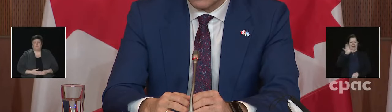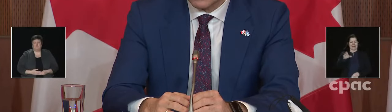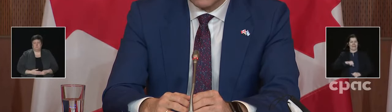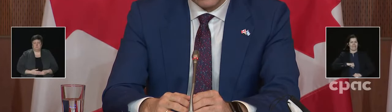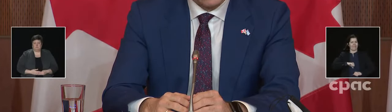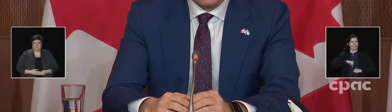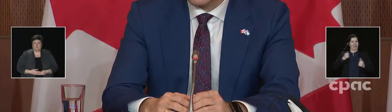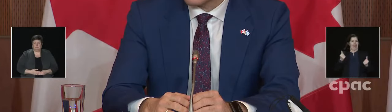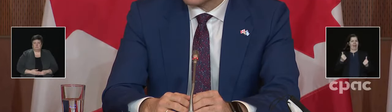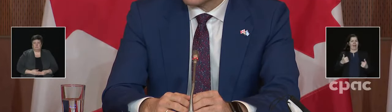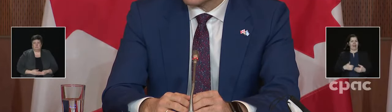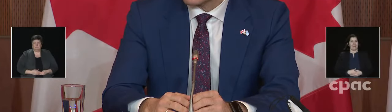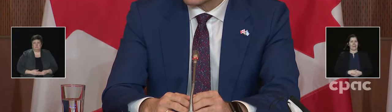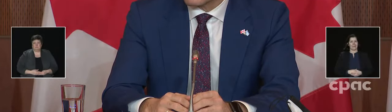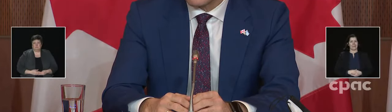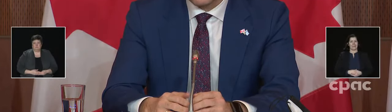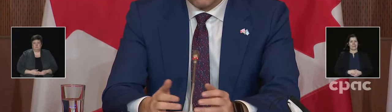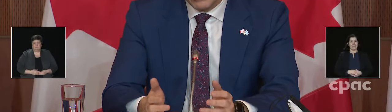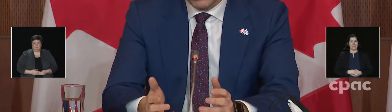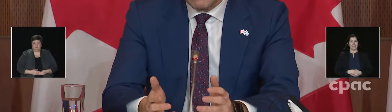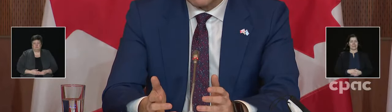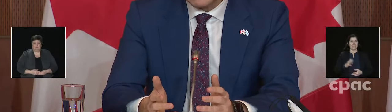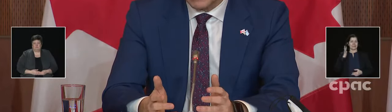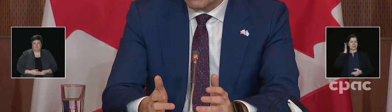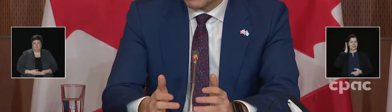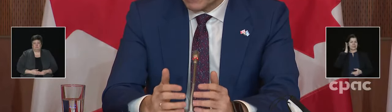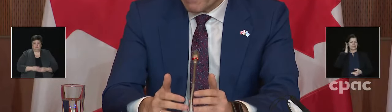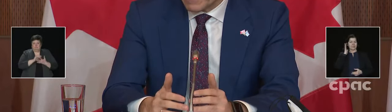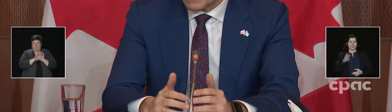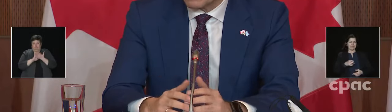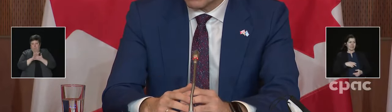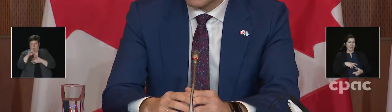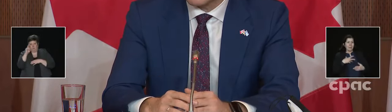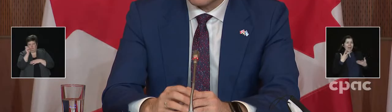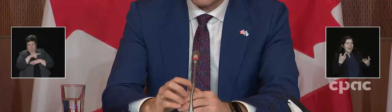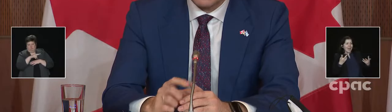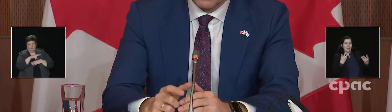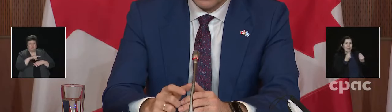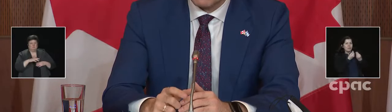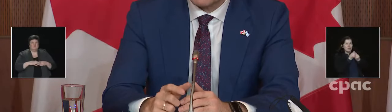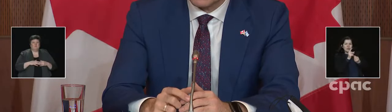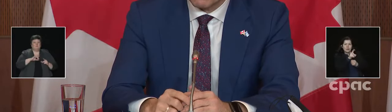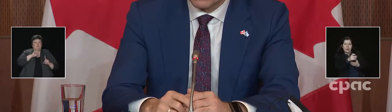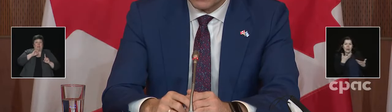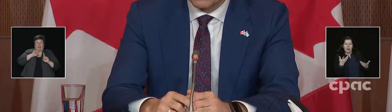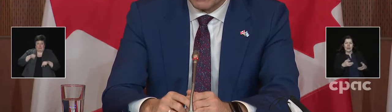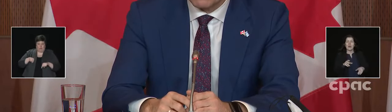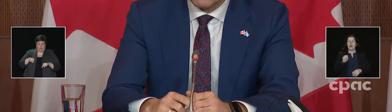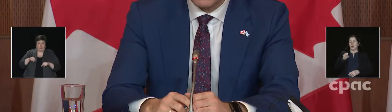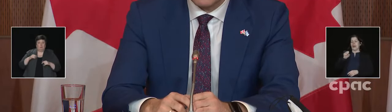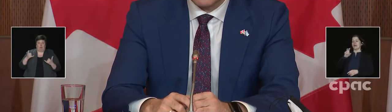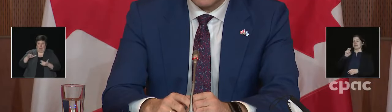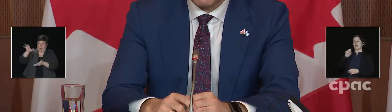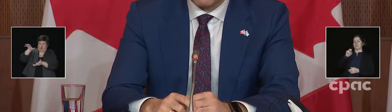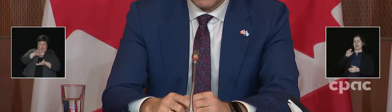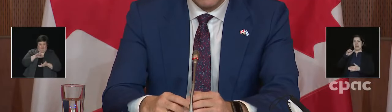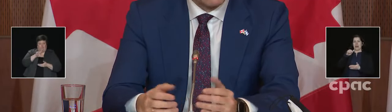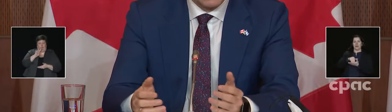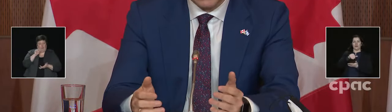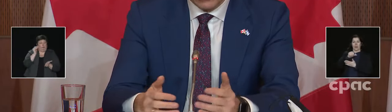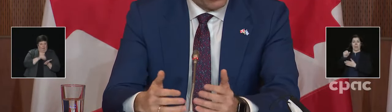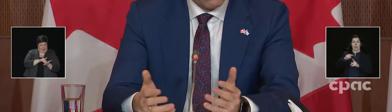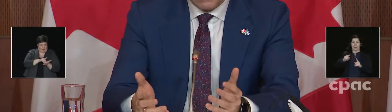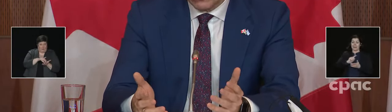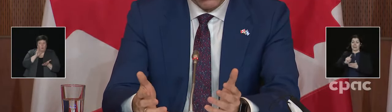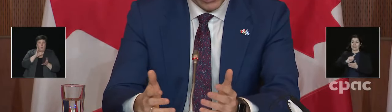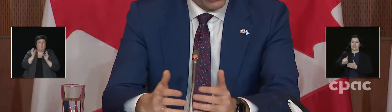observer tout ça. Ceci... On en a fait un peu quand même. Oui, on commence avec 30 000 immédiatement. Il y en aura 120 000 dans les prochaines semaines.